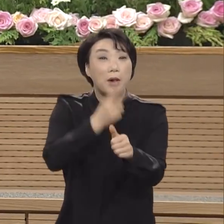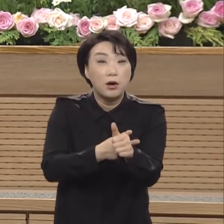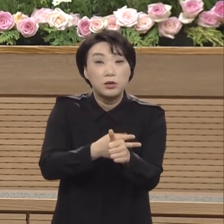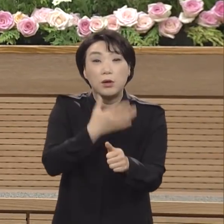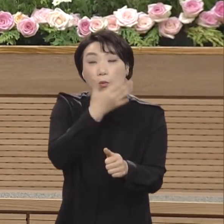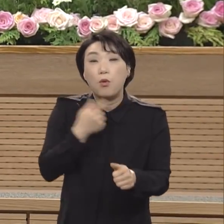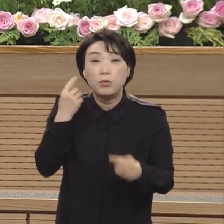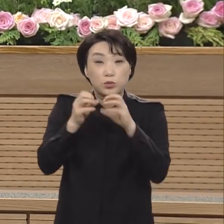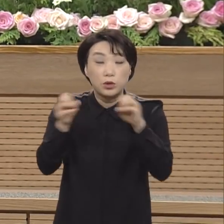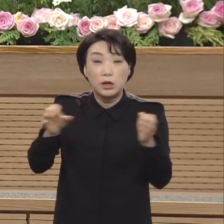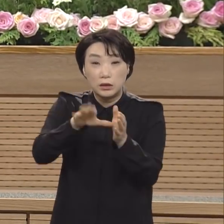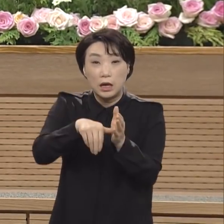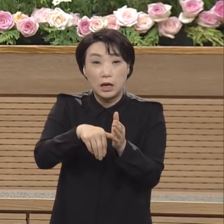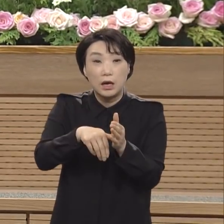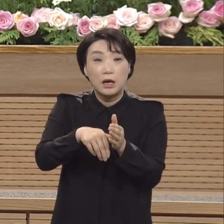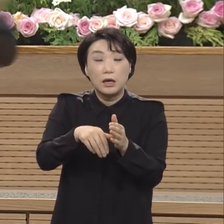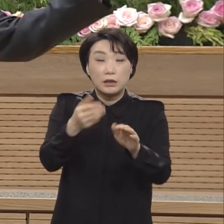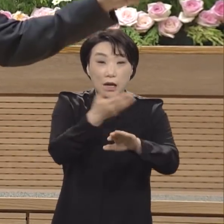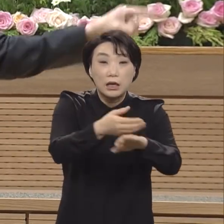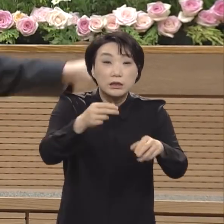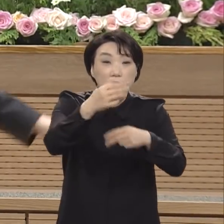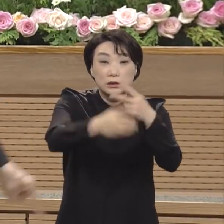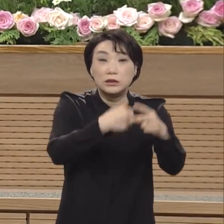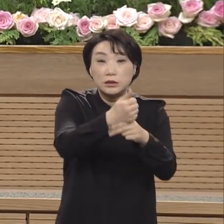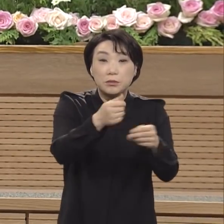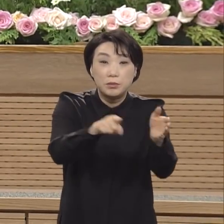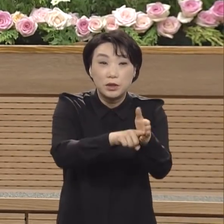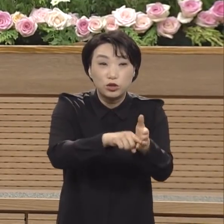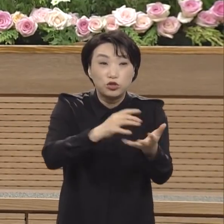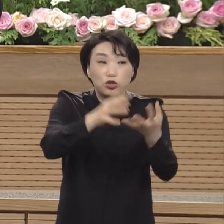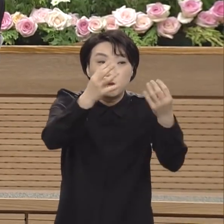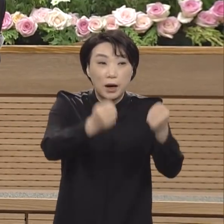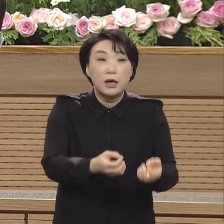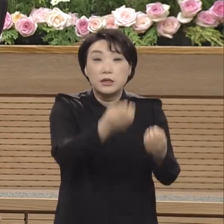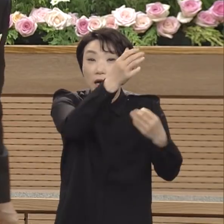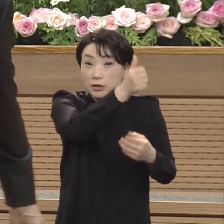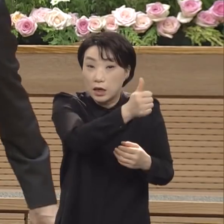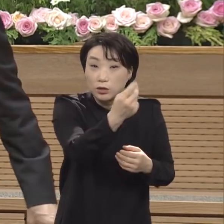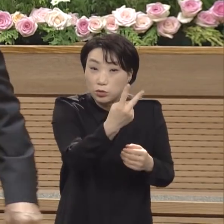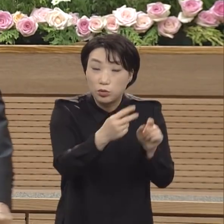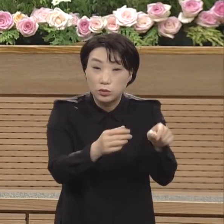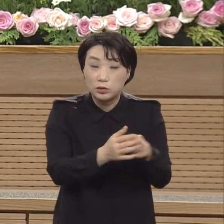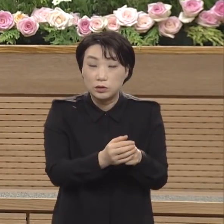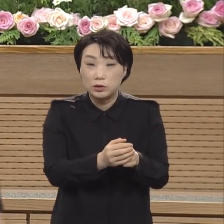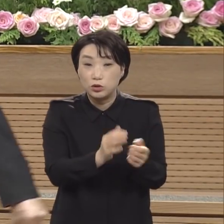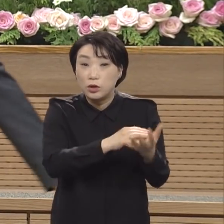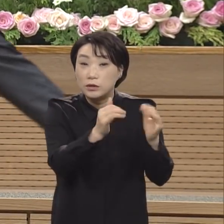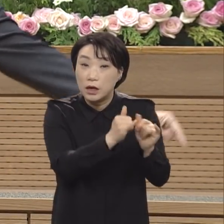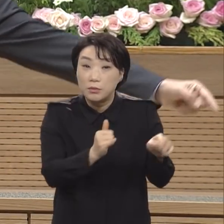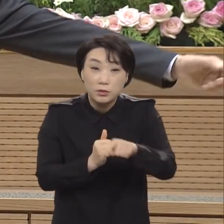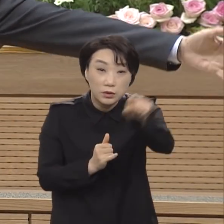이방신을 믿던 수많은 이방신의 제사장들과 더불어 그들이